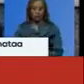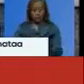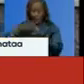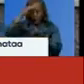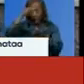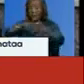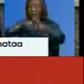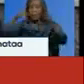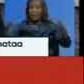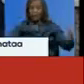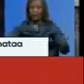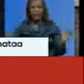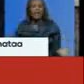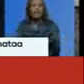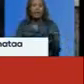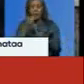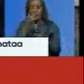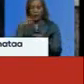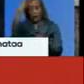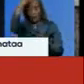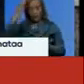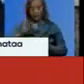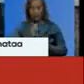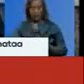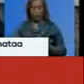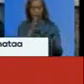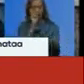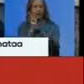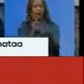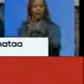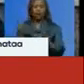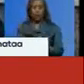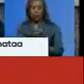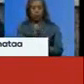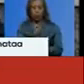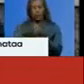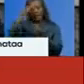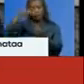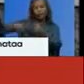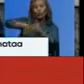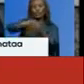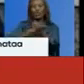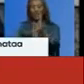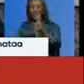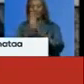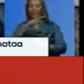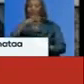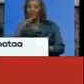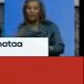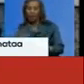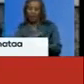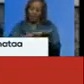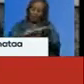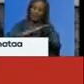የትምህርት መስፋፋት ይበል የሚያሰኝ የመንግስታችን ስኬት ቢሆንም ይህ የትምህርት ሽፋን እድገትና